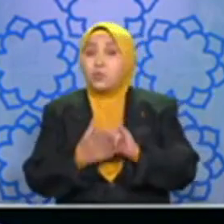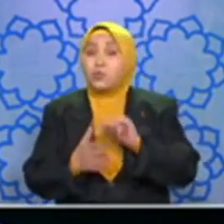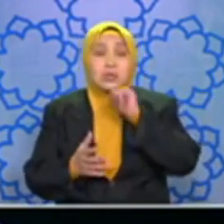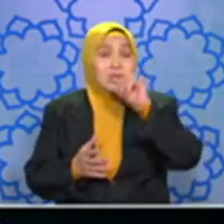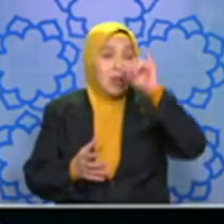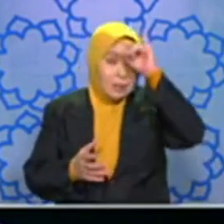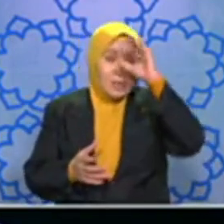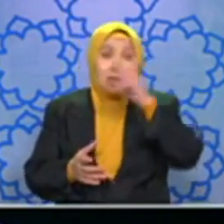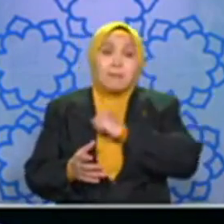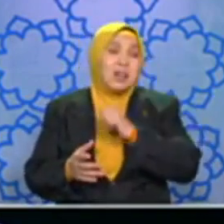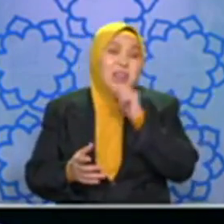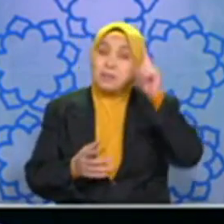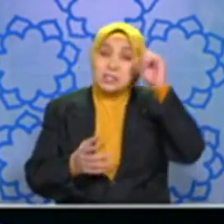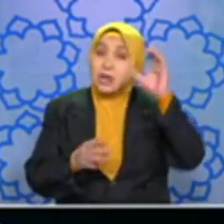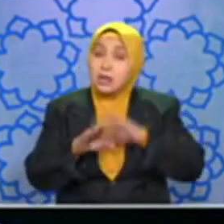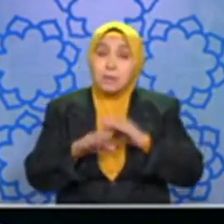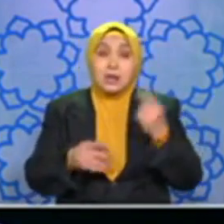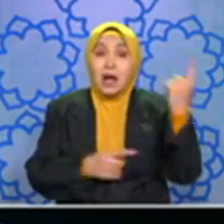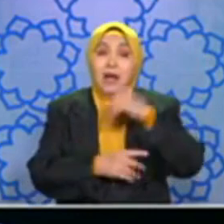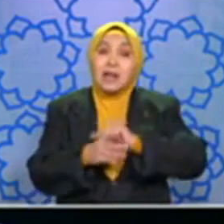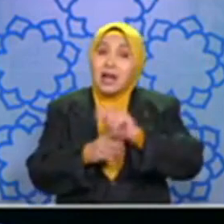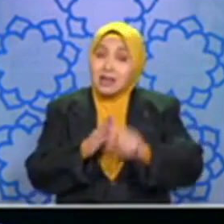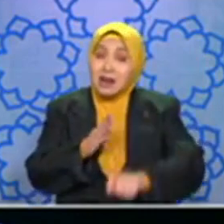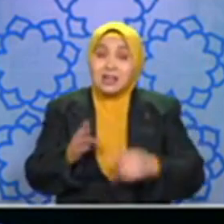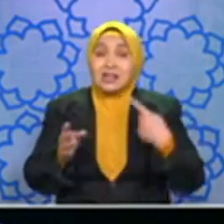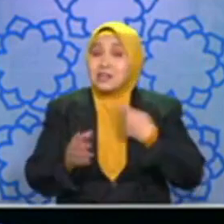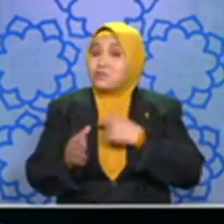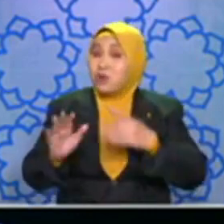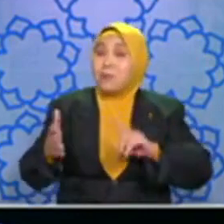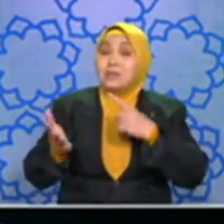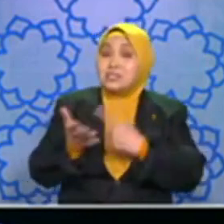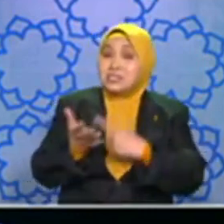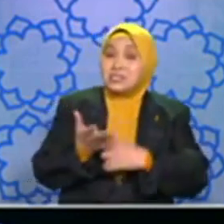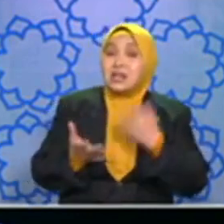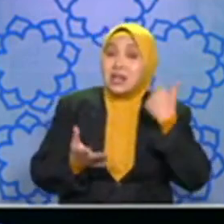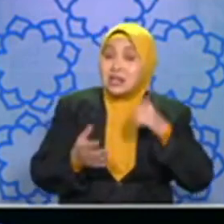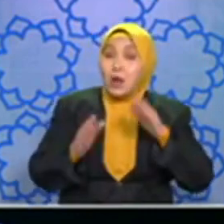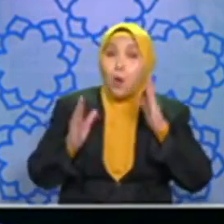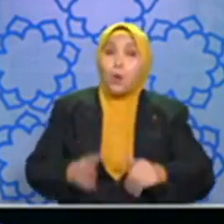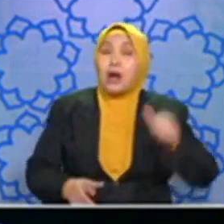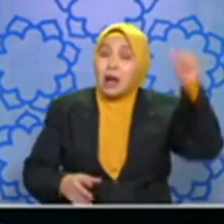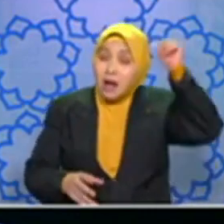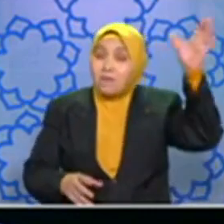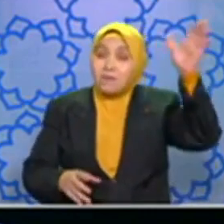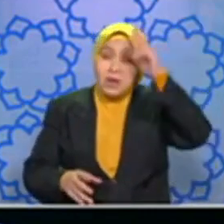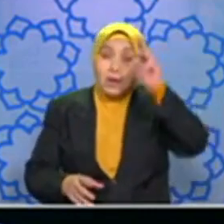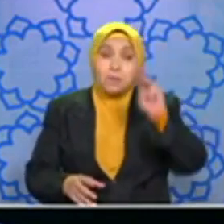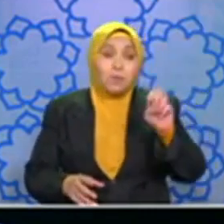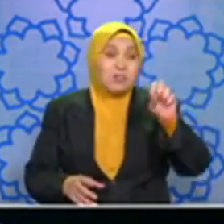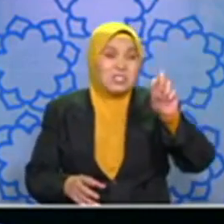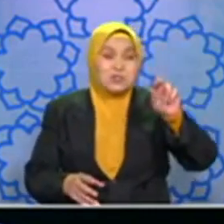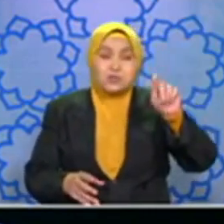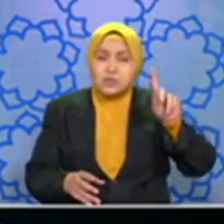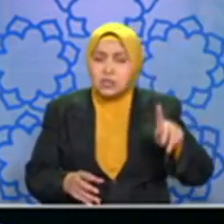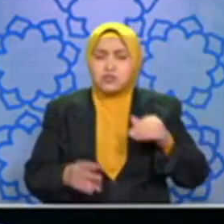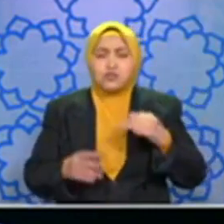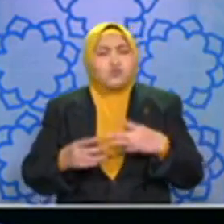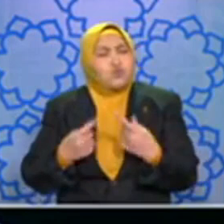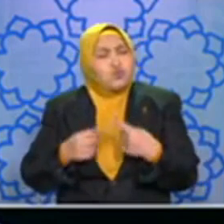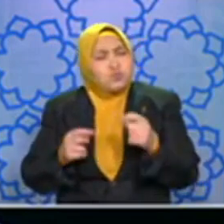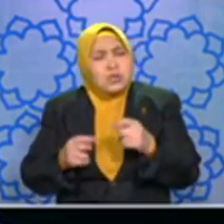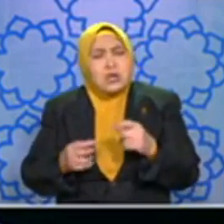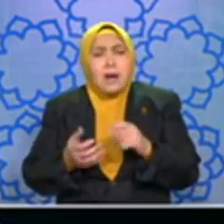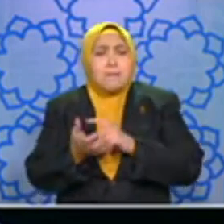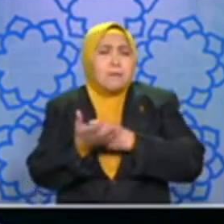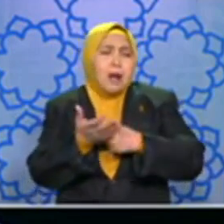pada hari akhirat. Sebagaimana yang kita bincang tadi bahawa dalam orang musyrik dan juga ahli kitab, mereka cuba memadamkan bab